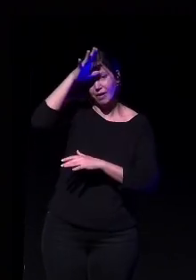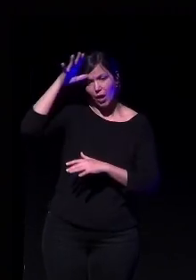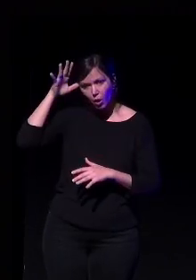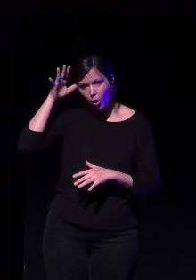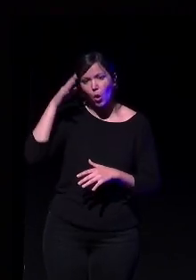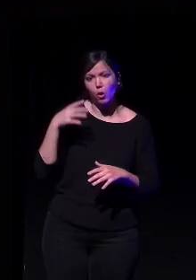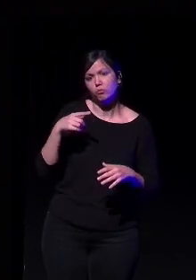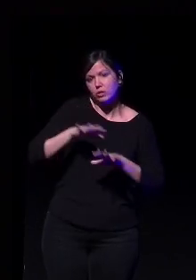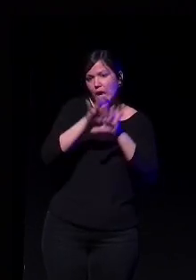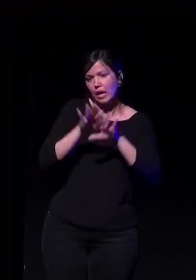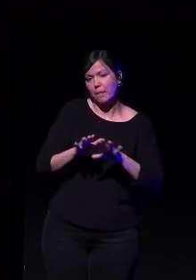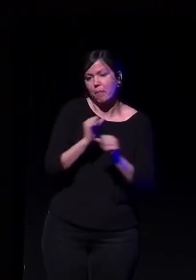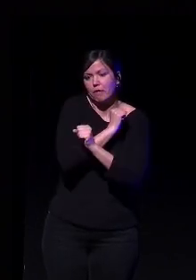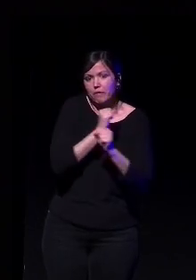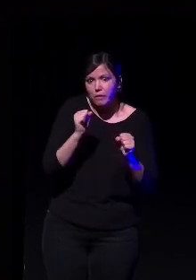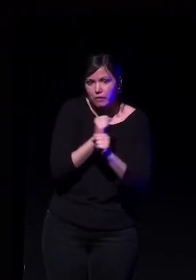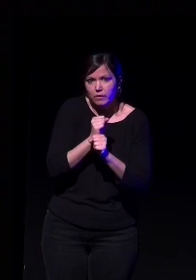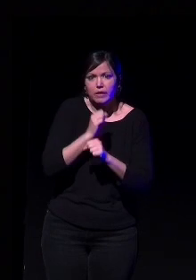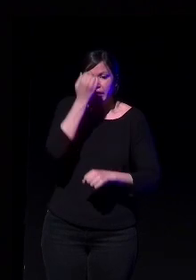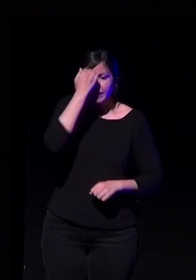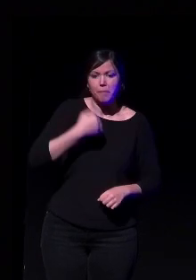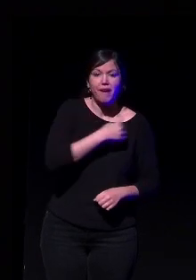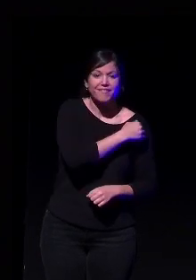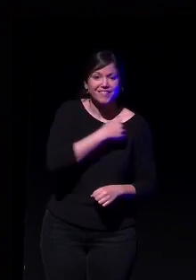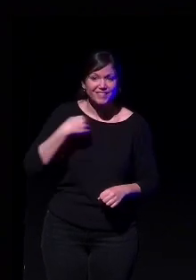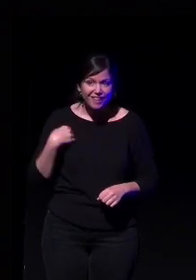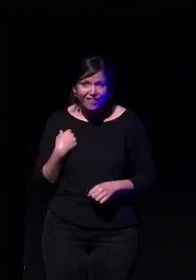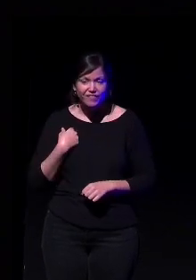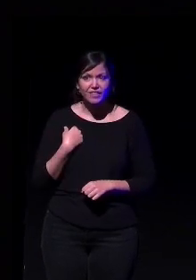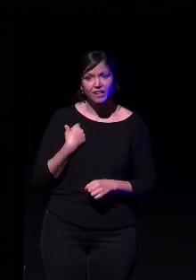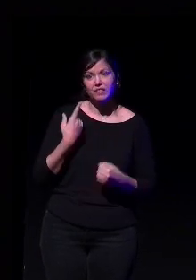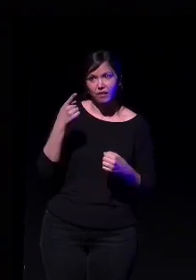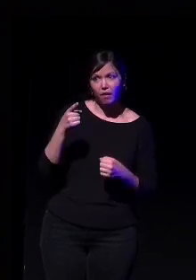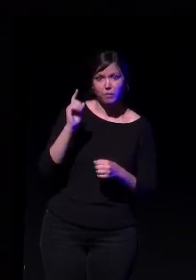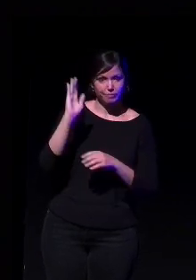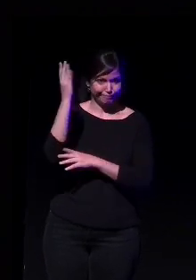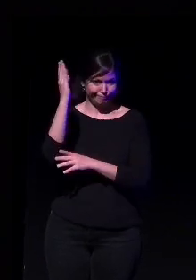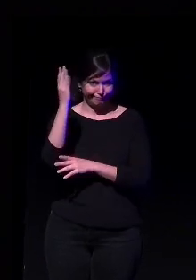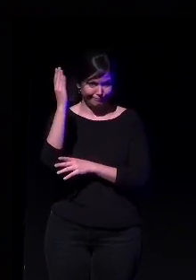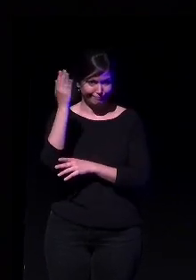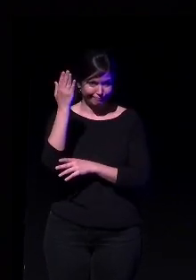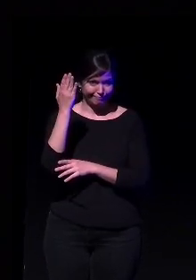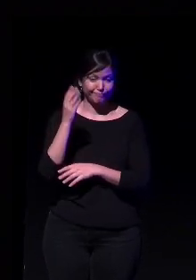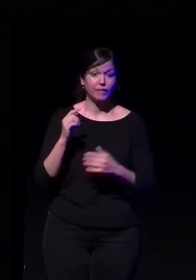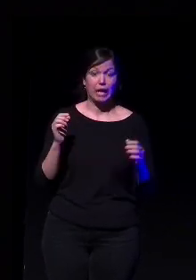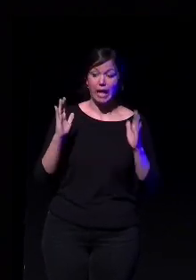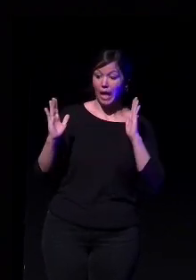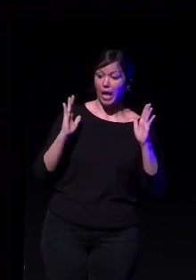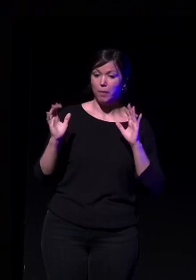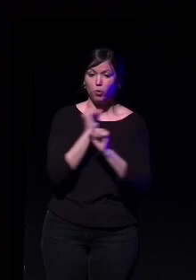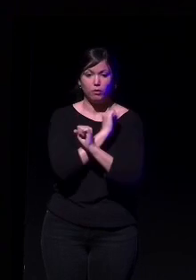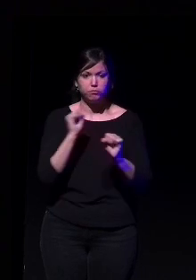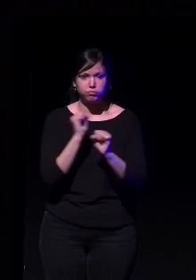temporada d'hivern i també la Setmana Santa, que han estat marcades per la irregularitat meteorològica. Durant la temporada d'hivern, les estacions